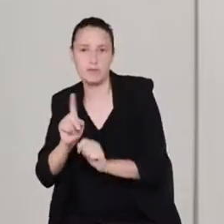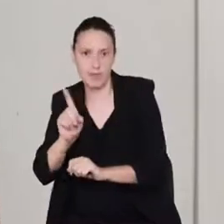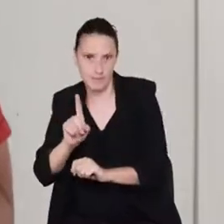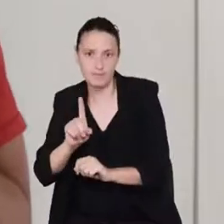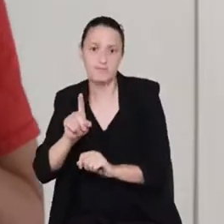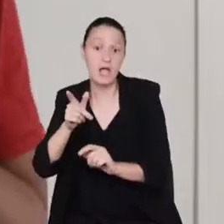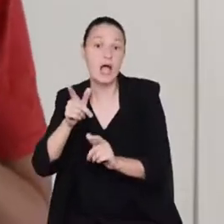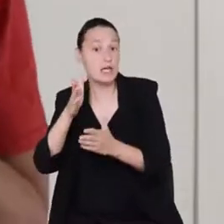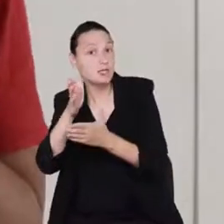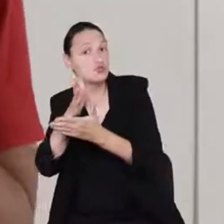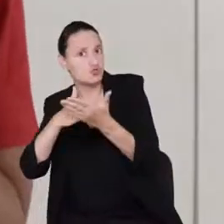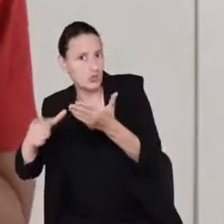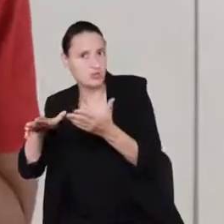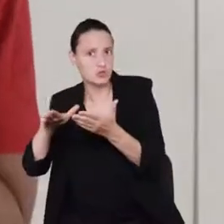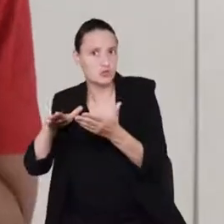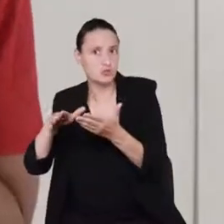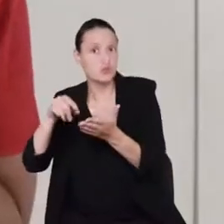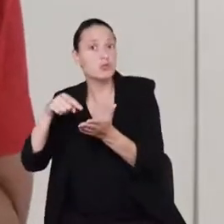w części, istotna ich część,